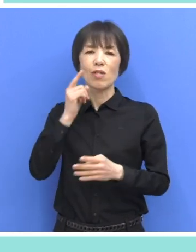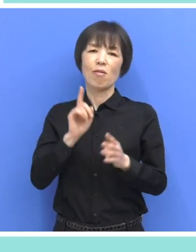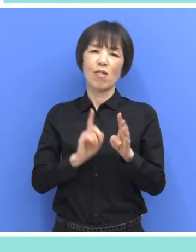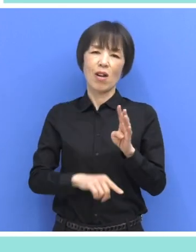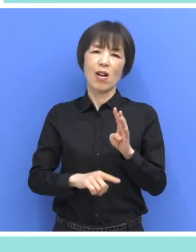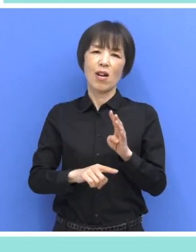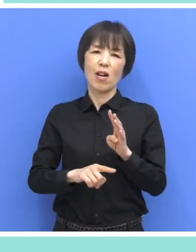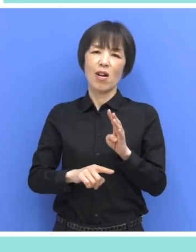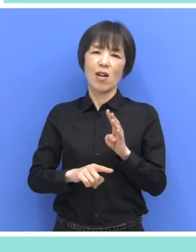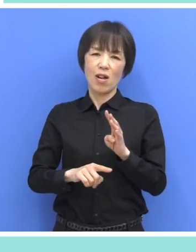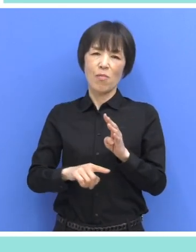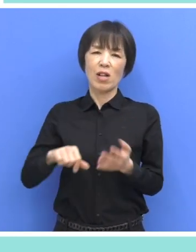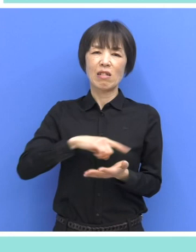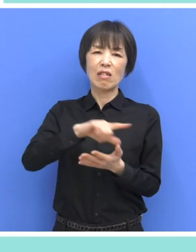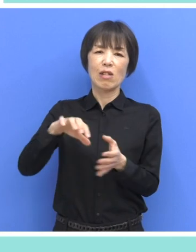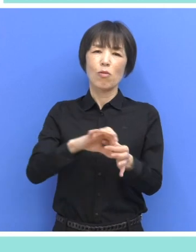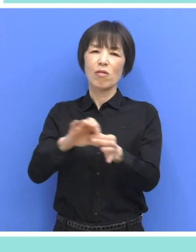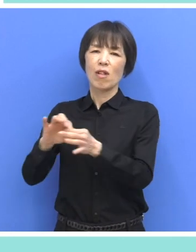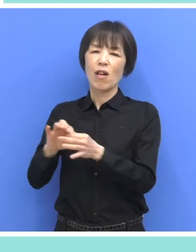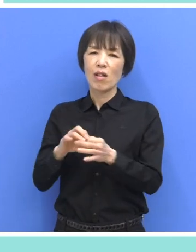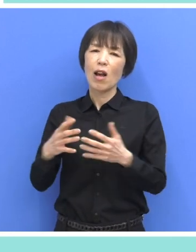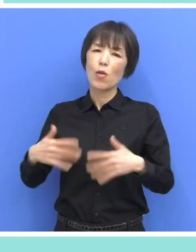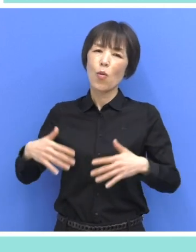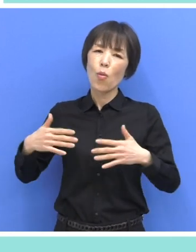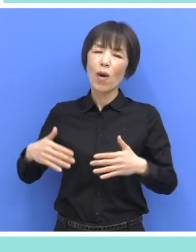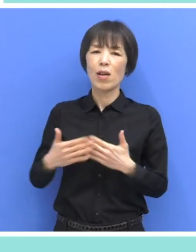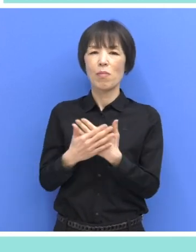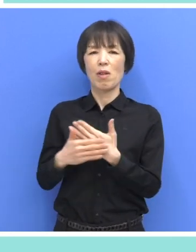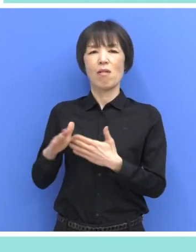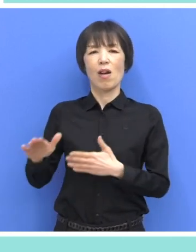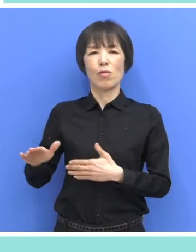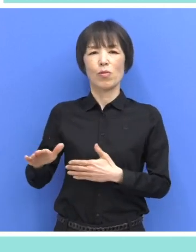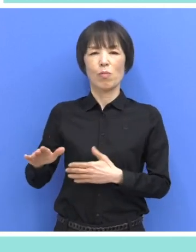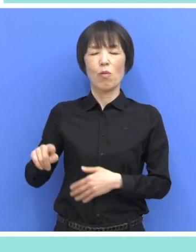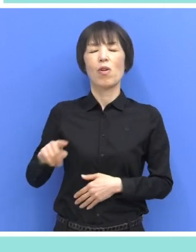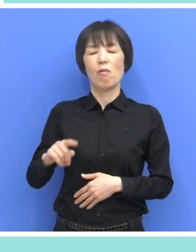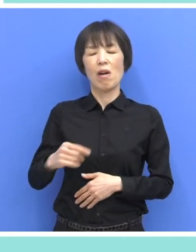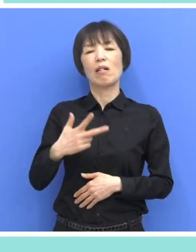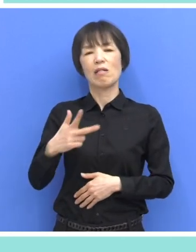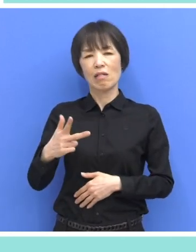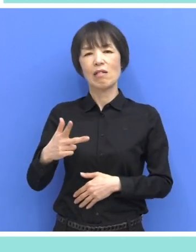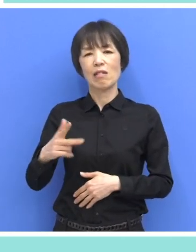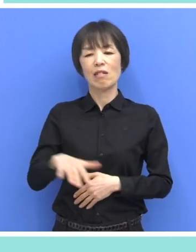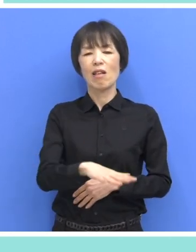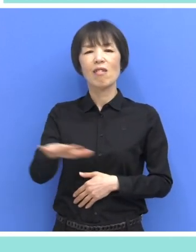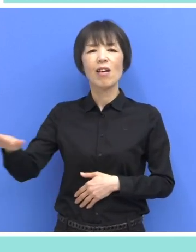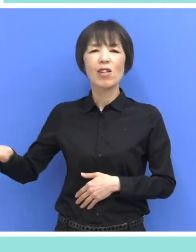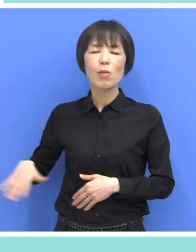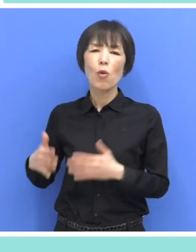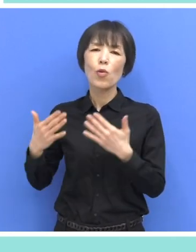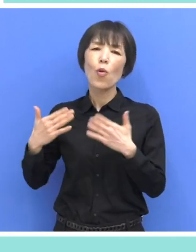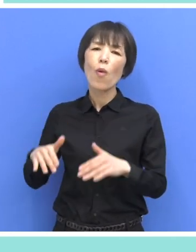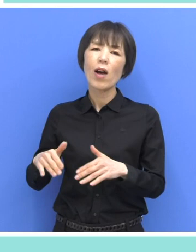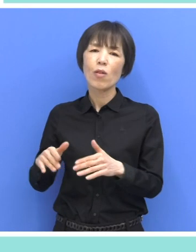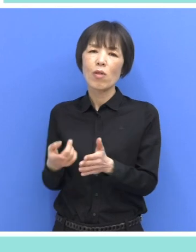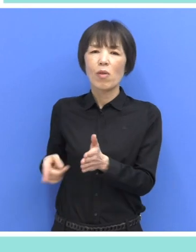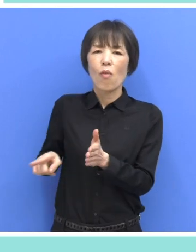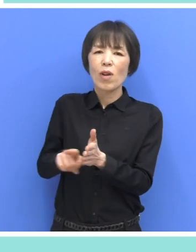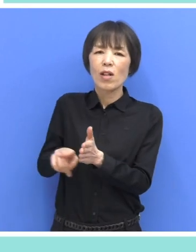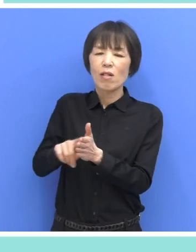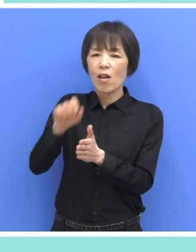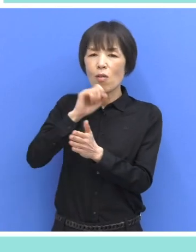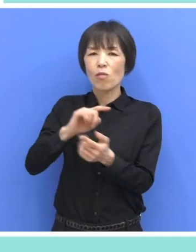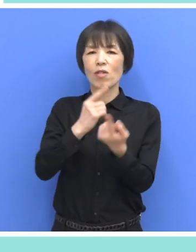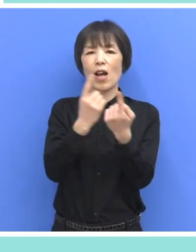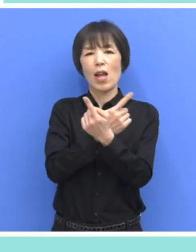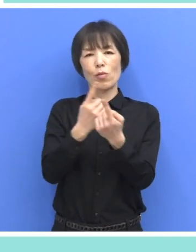り、コミュニティの希薄化ということがあります。で、これは大村市の弱いところです。で、この弱いところを補って改善をし